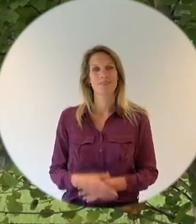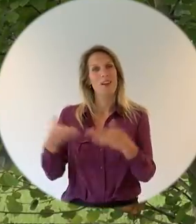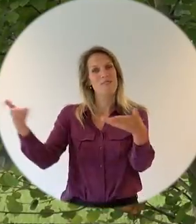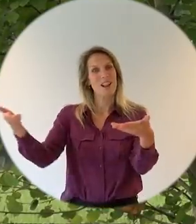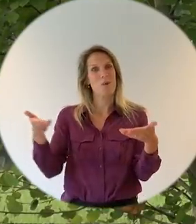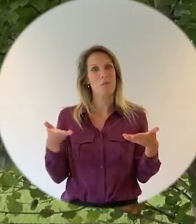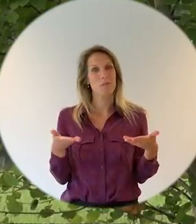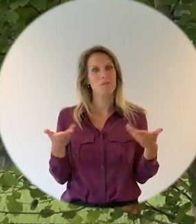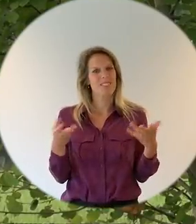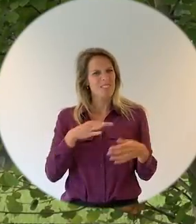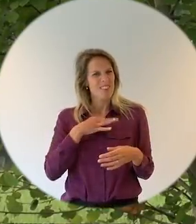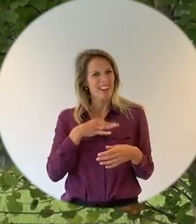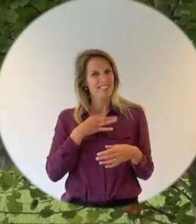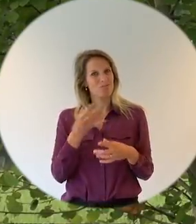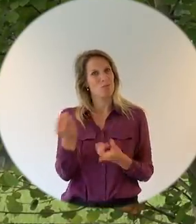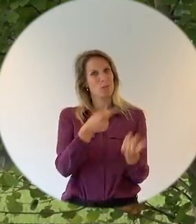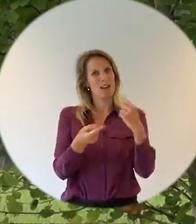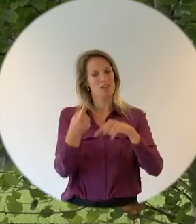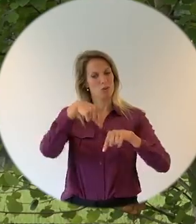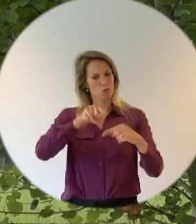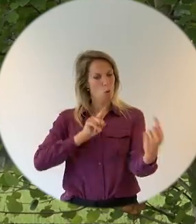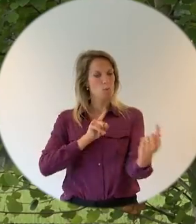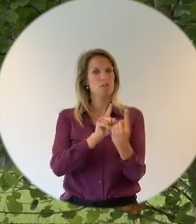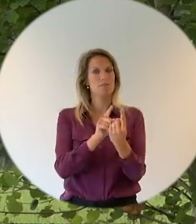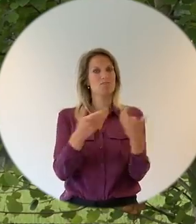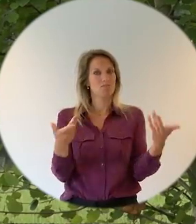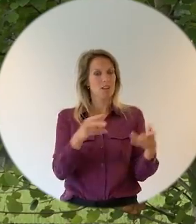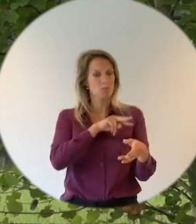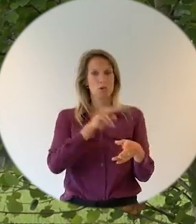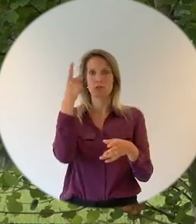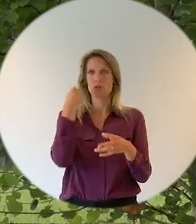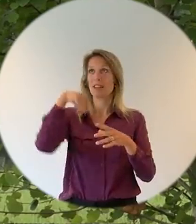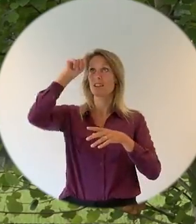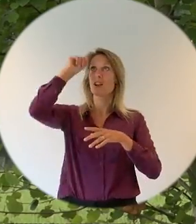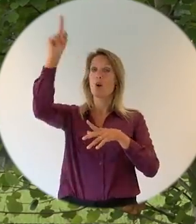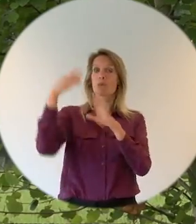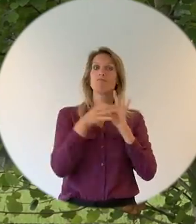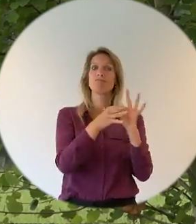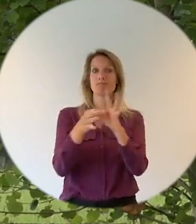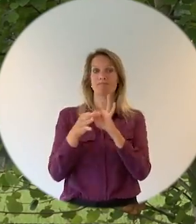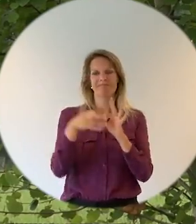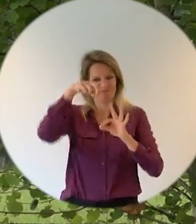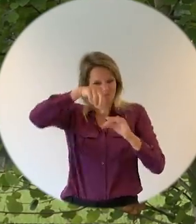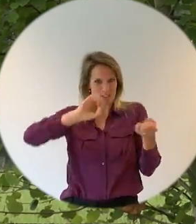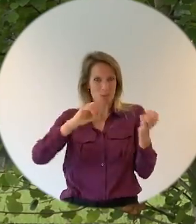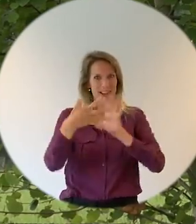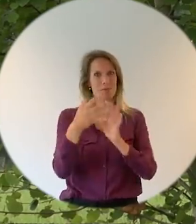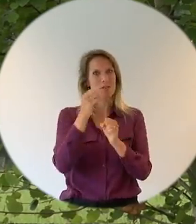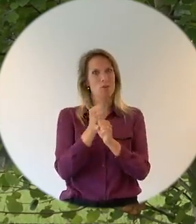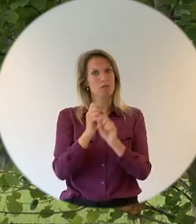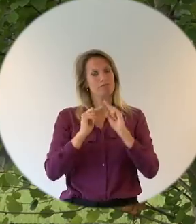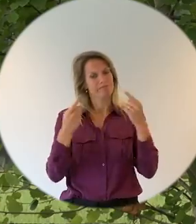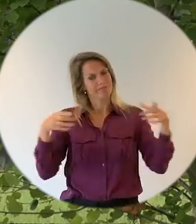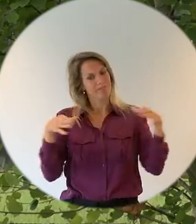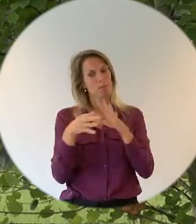Welkom. Wat fijn om elkaar te ontmoeten als broers en zussen in het geloof. Ook al is het online, weet u zich verbonden met elkaar en vooral met